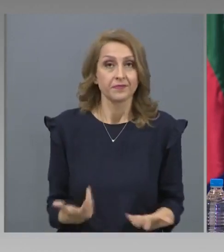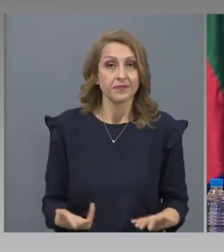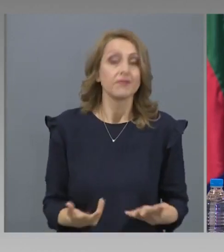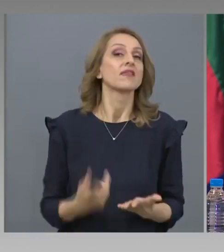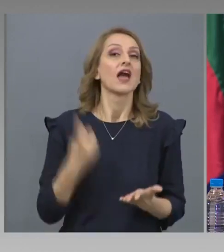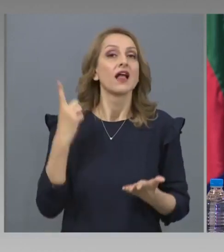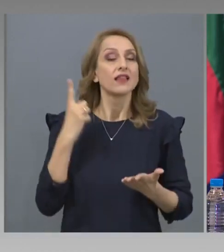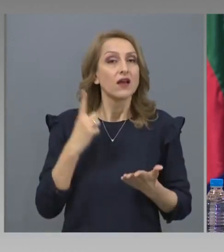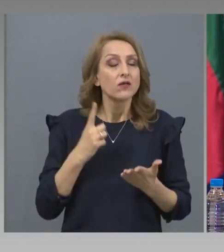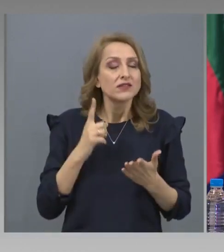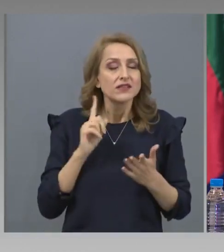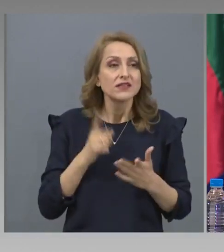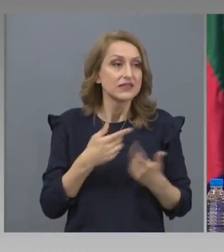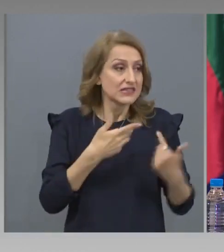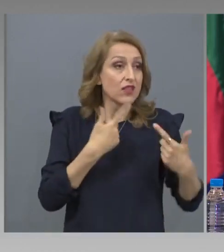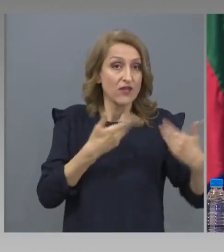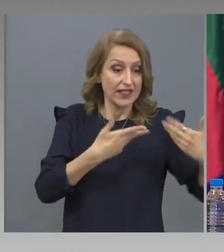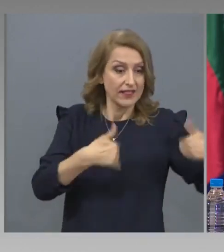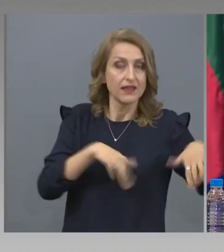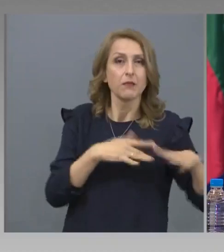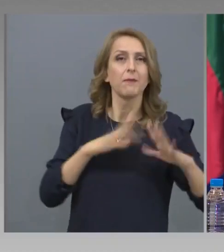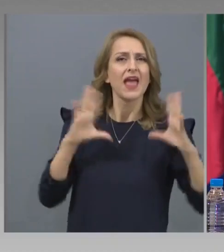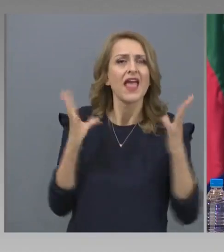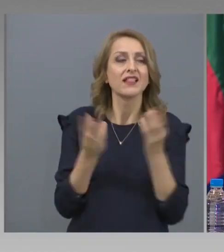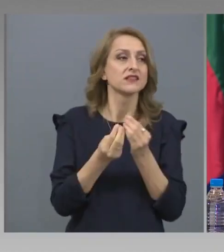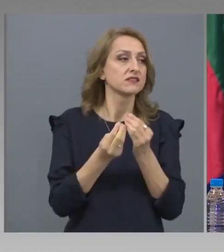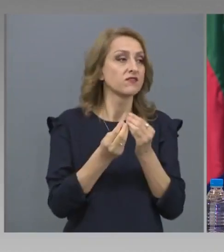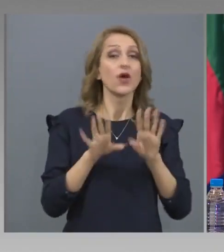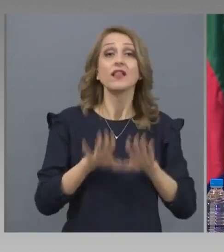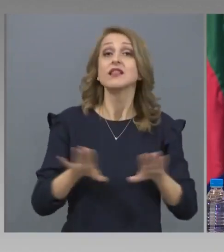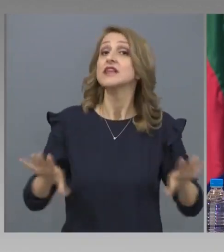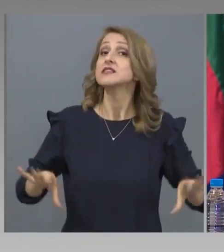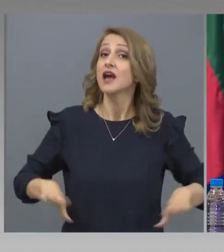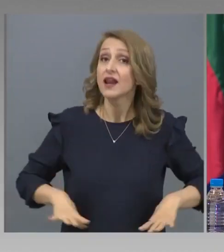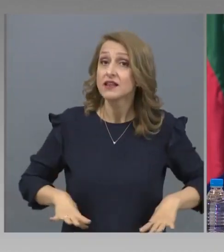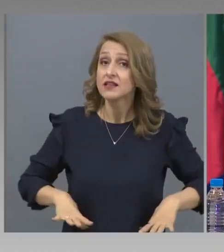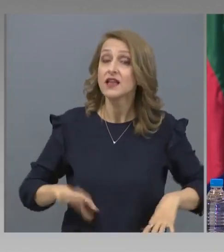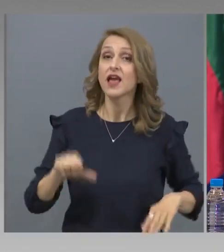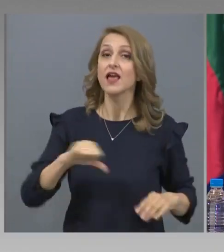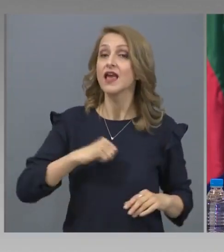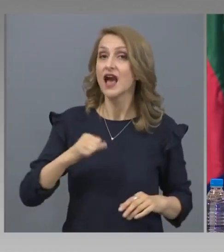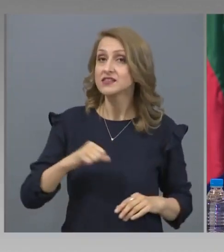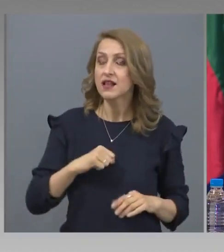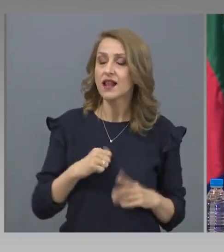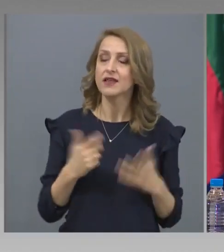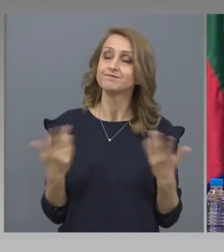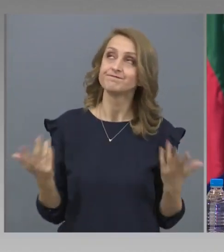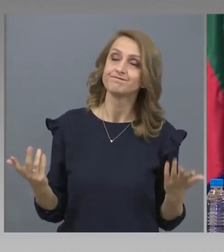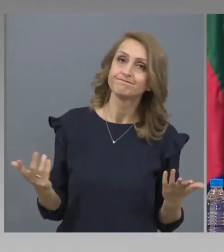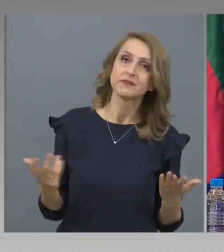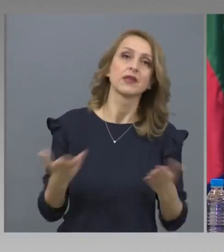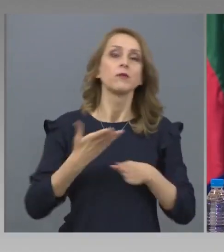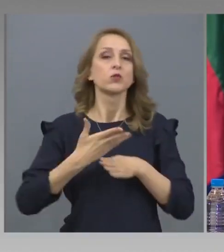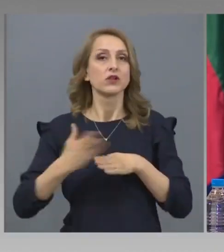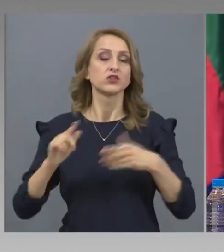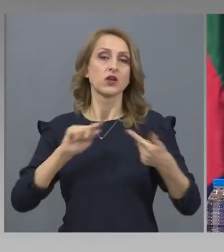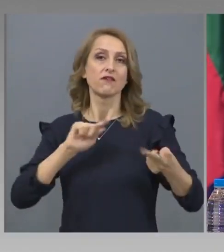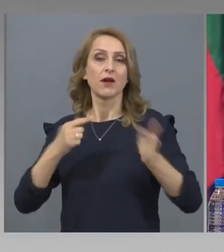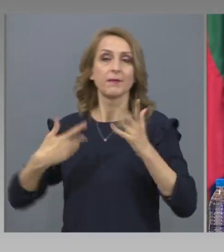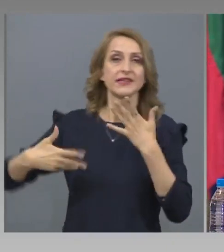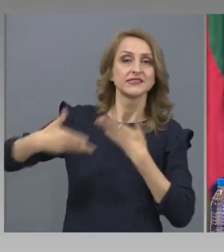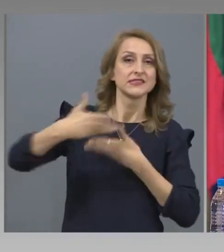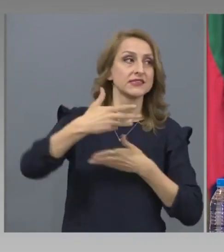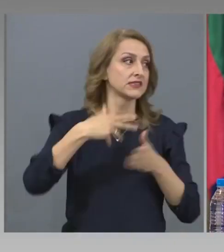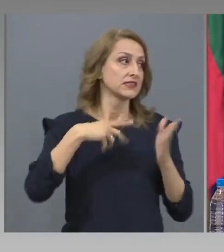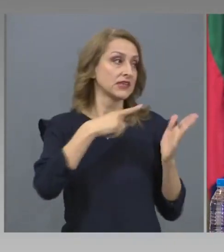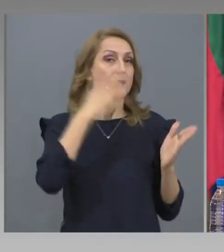Категорично единство. Детските градини и яслите. Не можахме да постигнем съгласие.